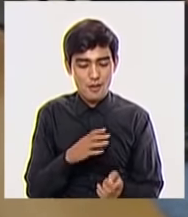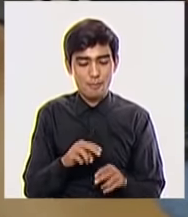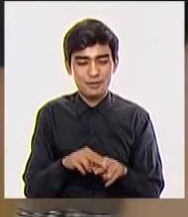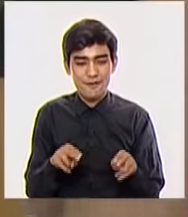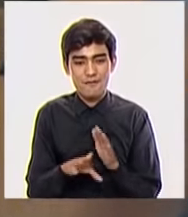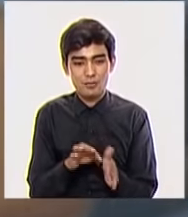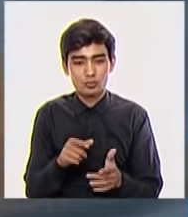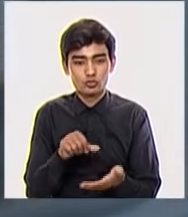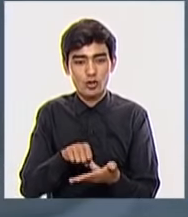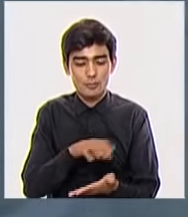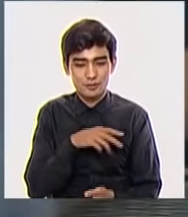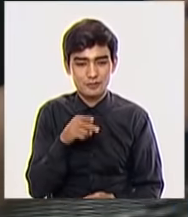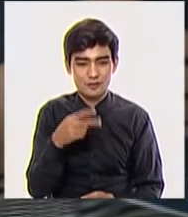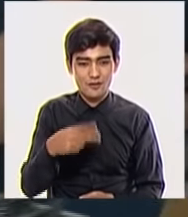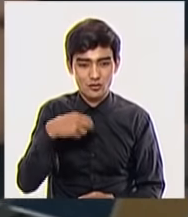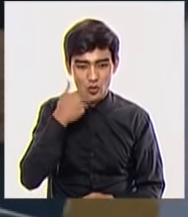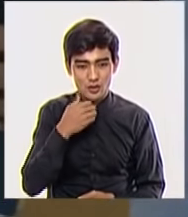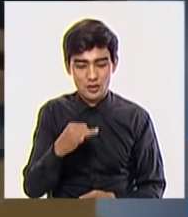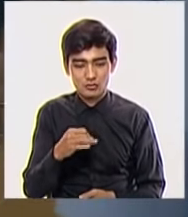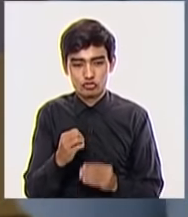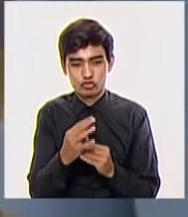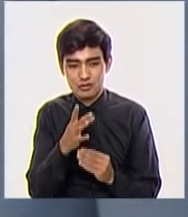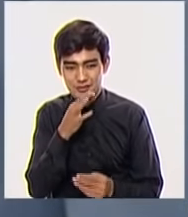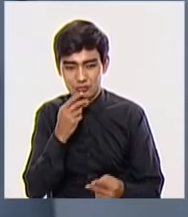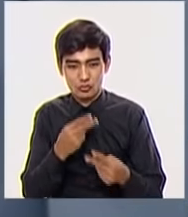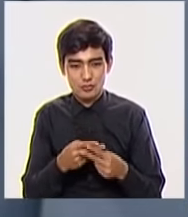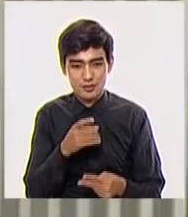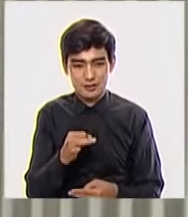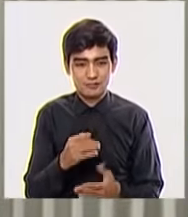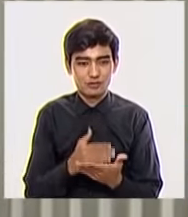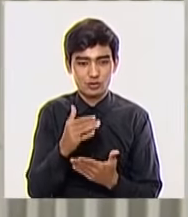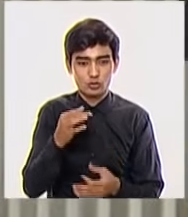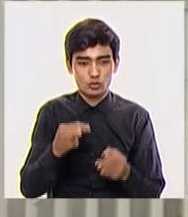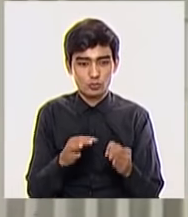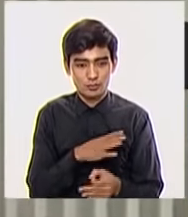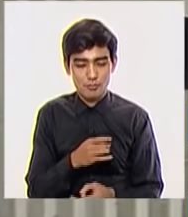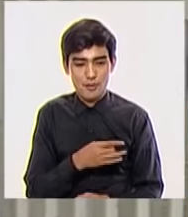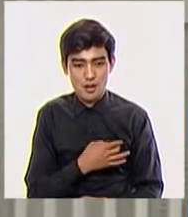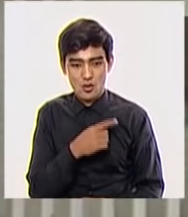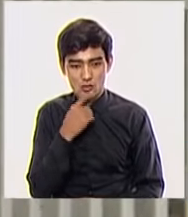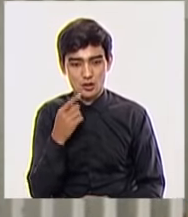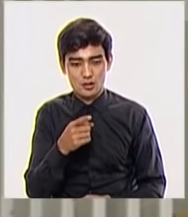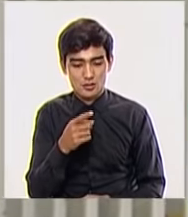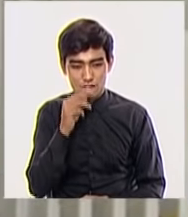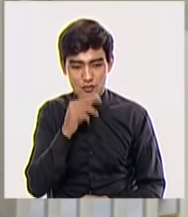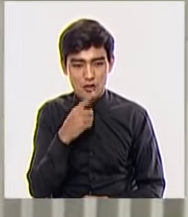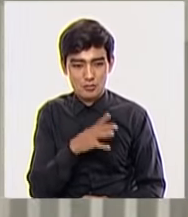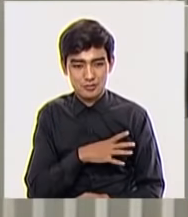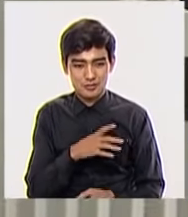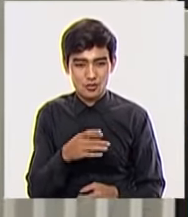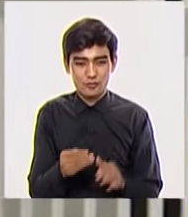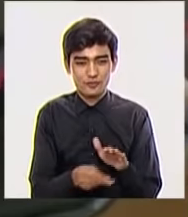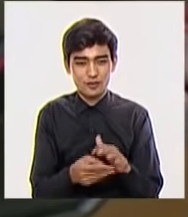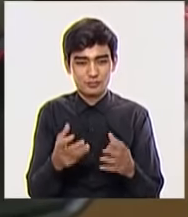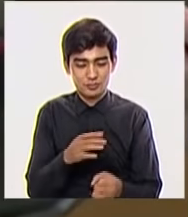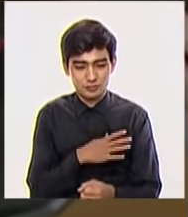2020 года. Приговор 14 лет тюрьмы был оглашен Верховным судом Беларуси. Он признал оппозиционера виновным в получении